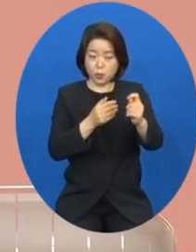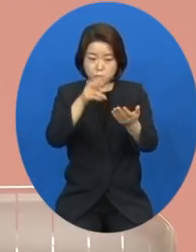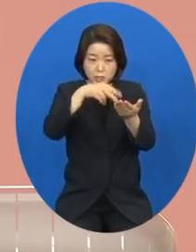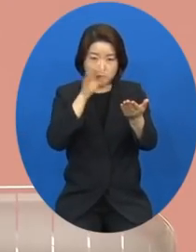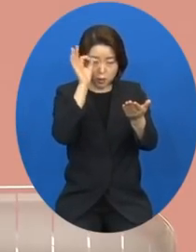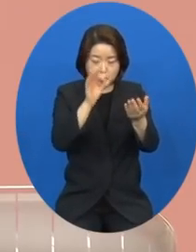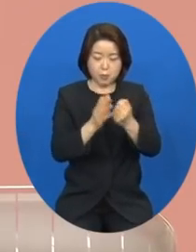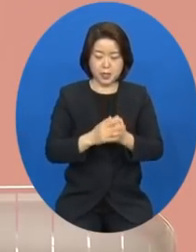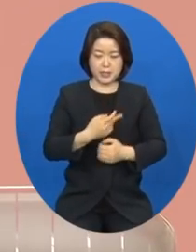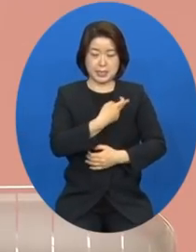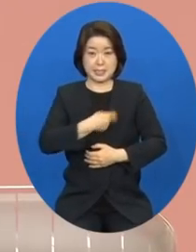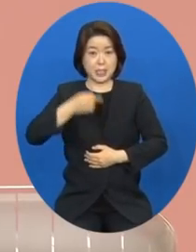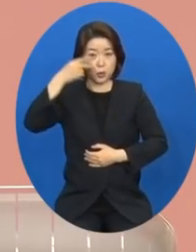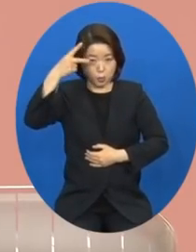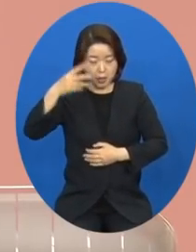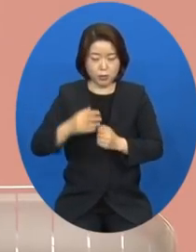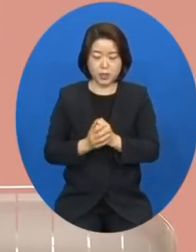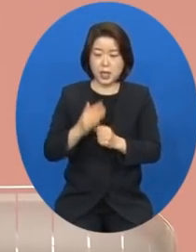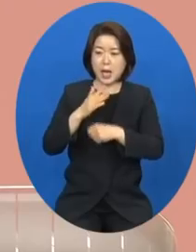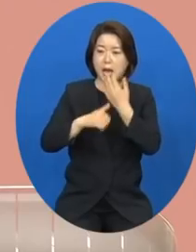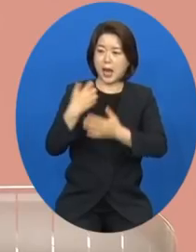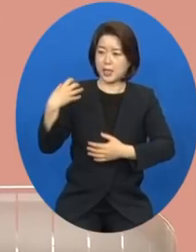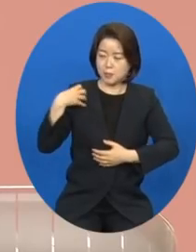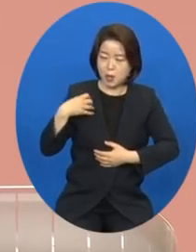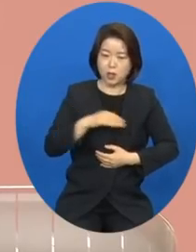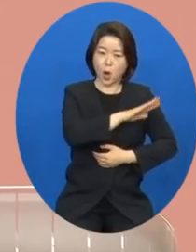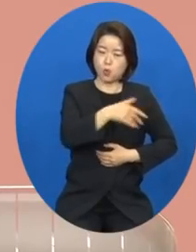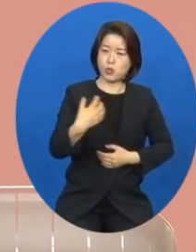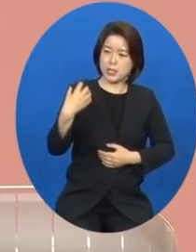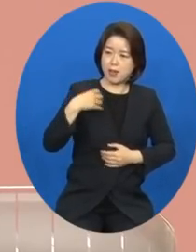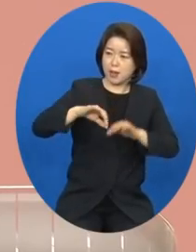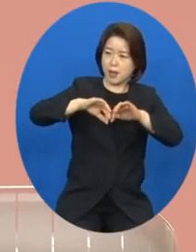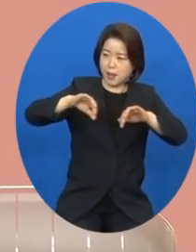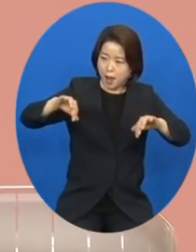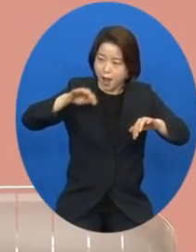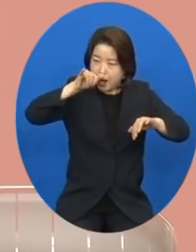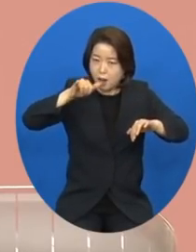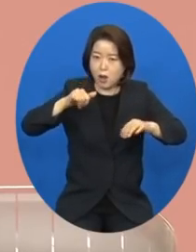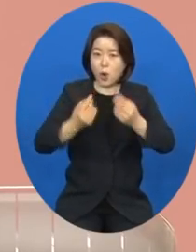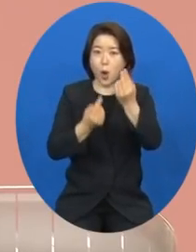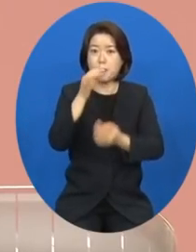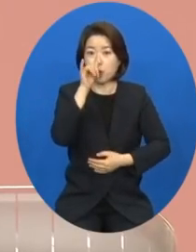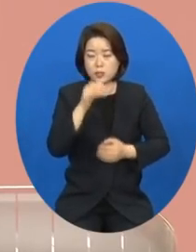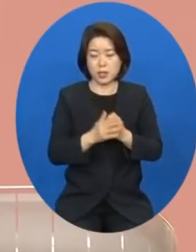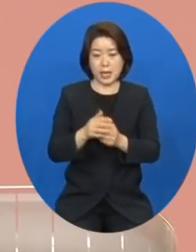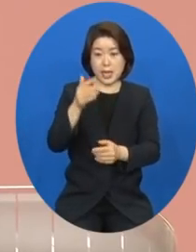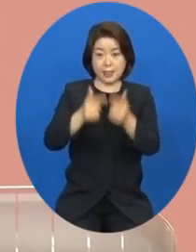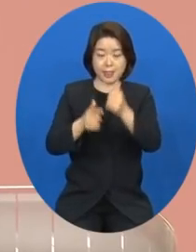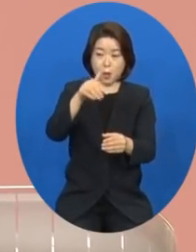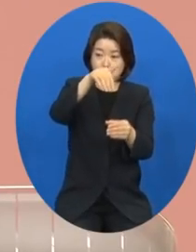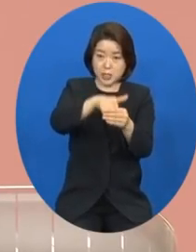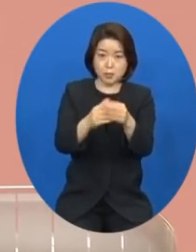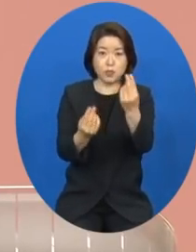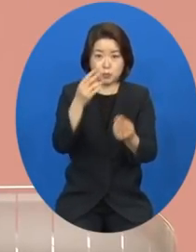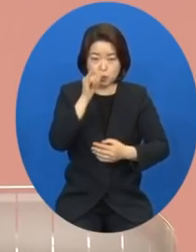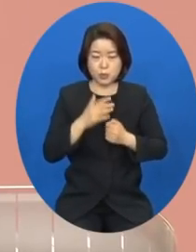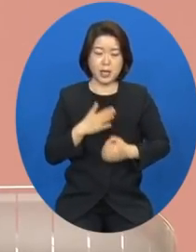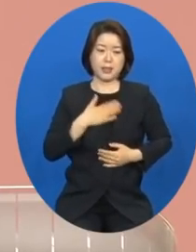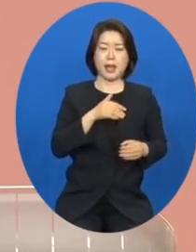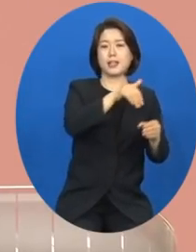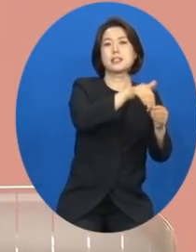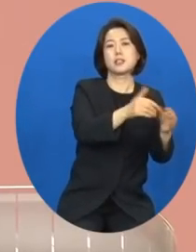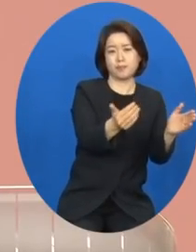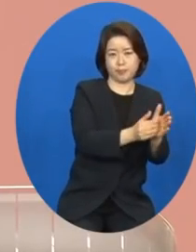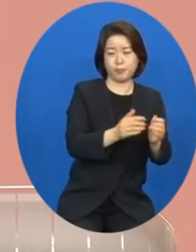사도 바울이 이 하나님의 역할과 우리의 역할이 있음을 이렇게 비유를 들었어요 나무심는 뷰를 들었습니다 나는 심었습니다